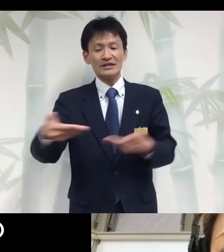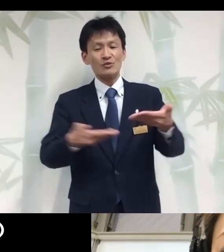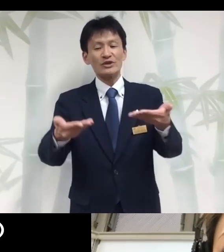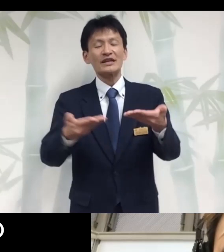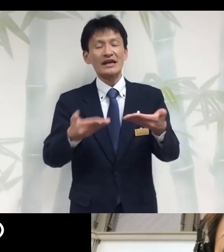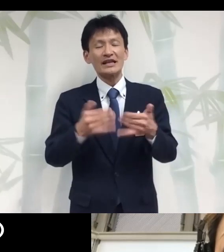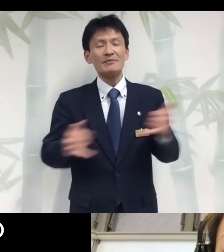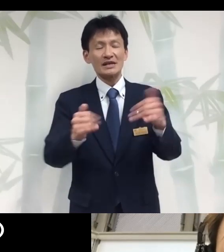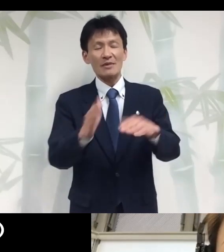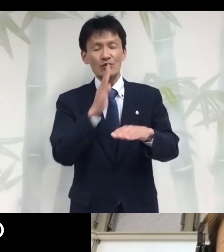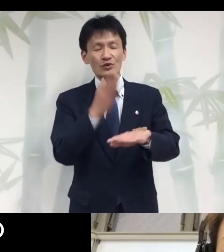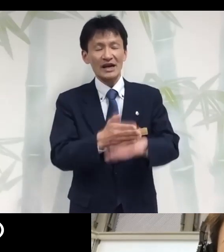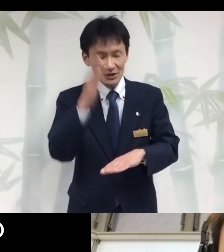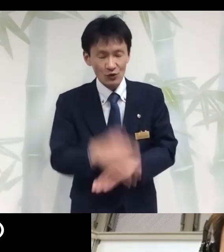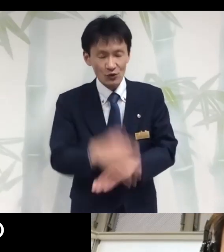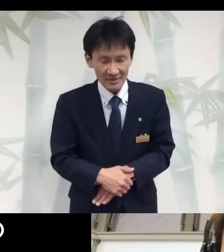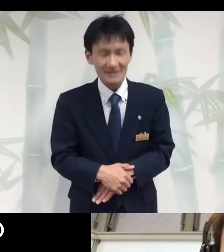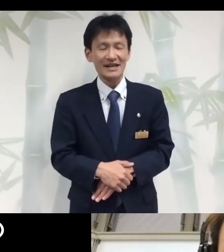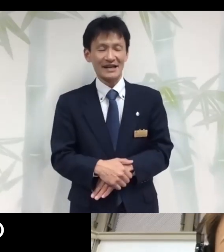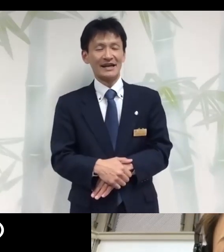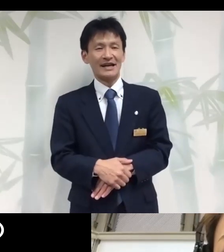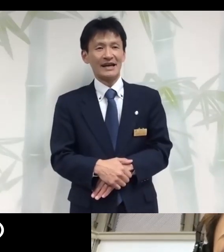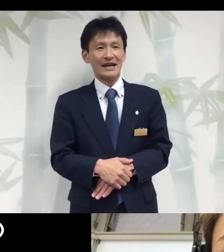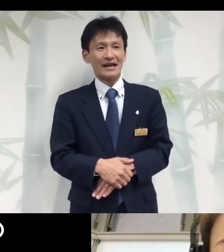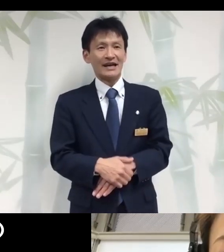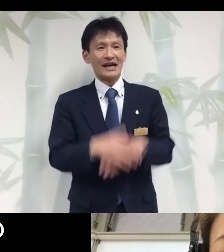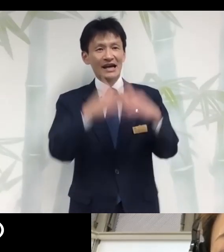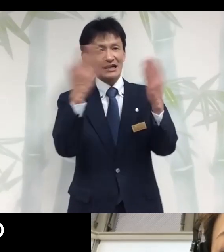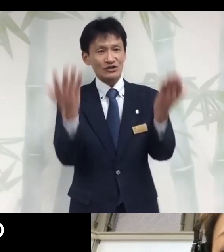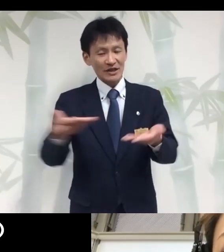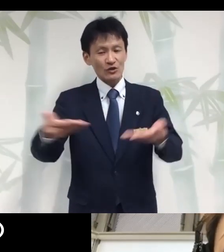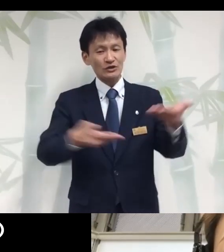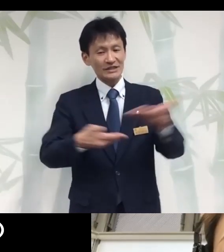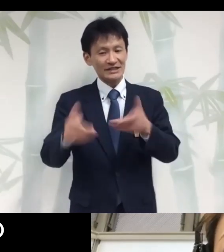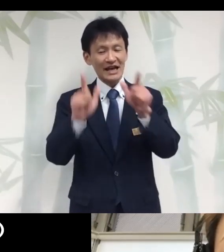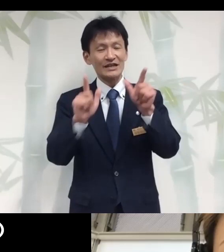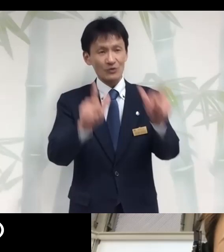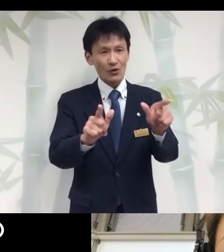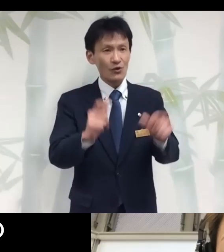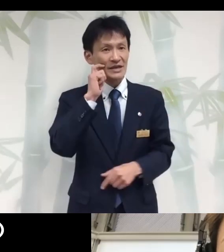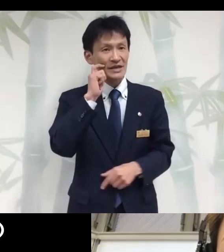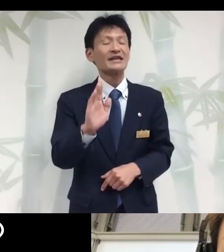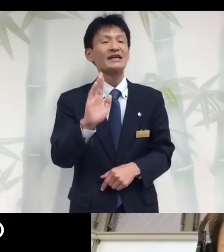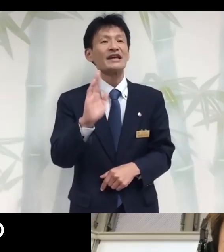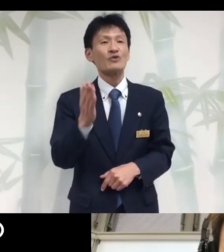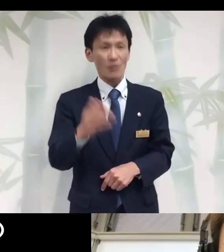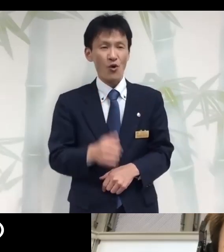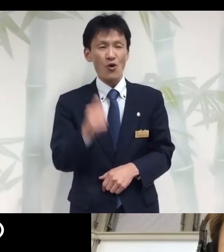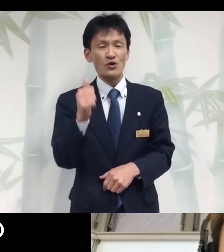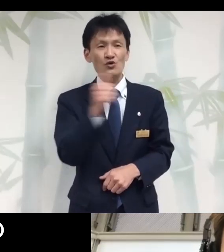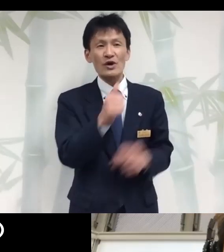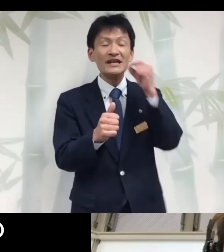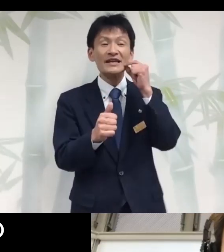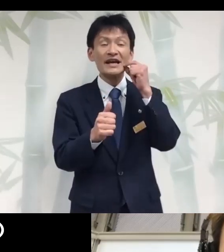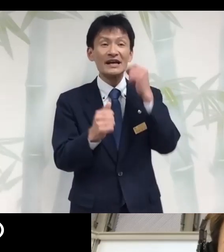。今日この場で全てお答えする時間がありませんけれども、今回ご紹介できなかった意見質問